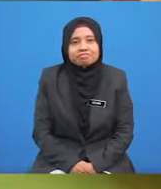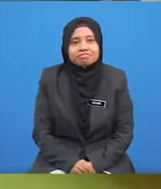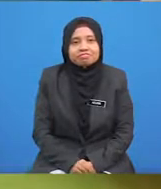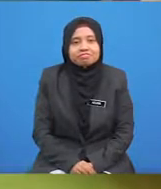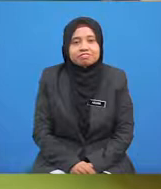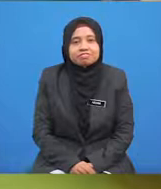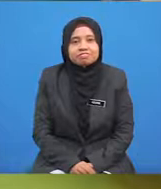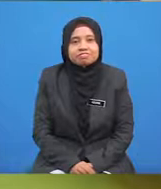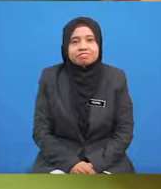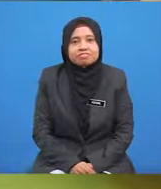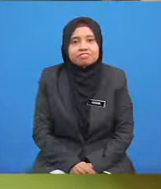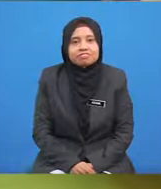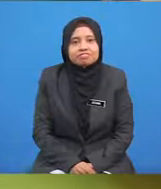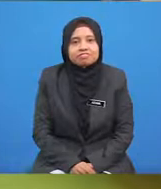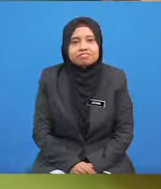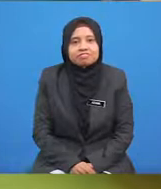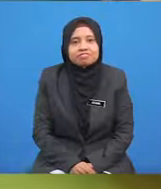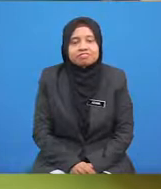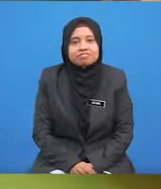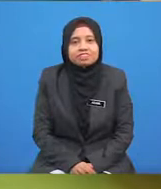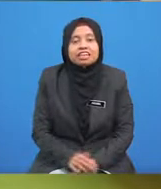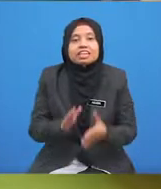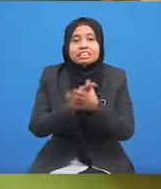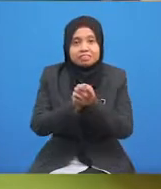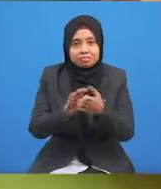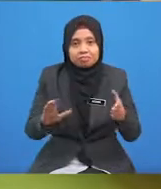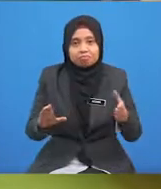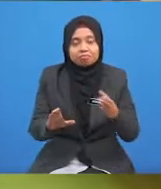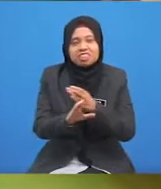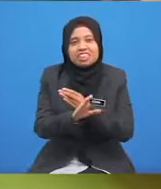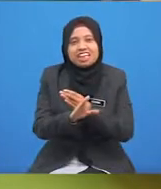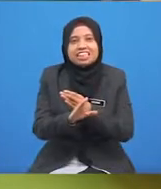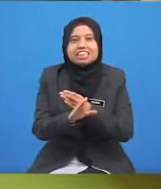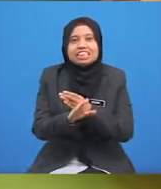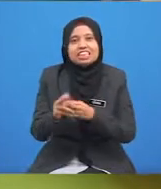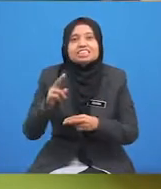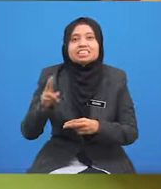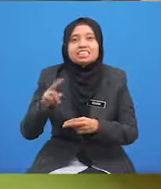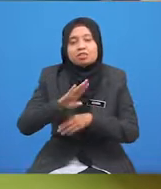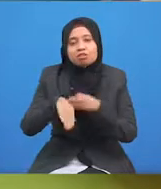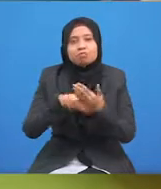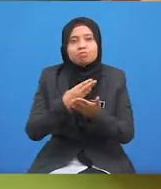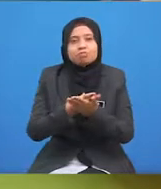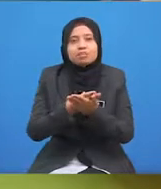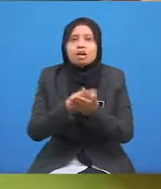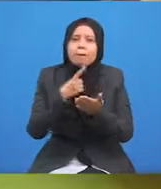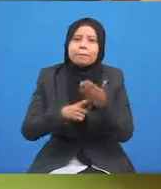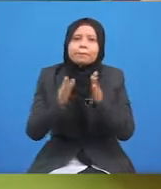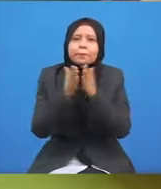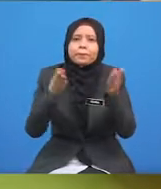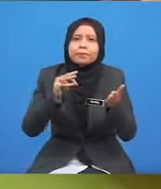moga bahagia. Salam cintai sejarah semua. Apa khabar murid-murid semua hari